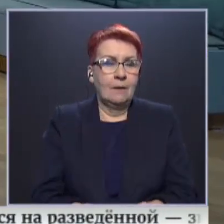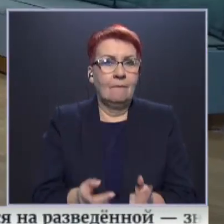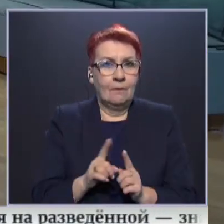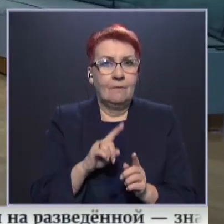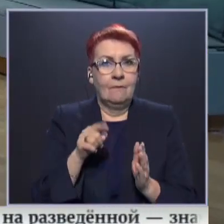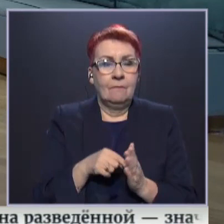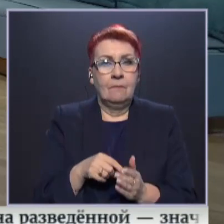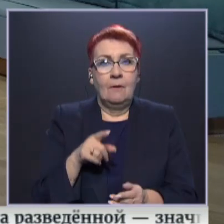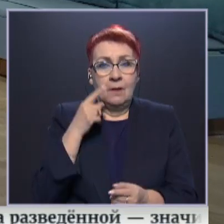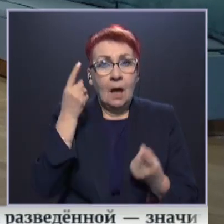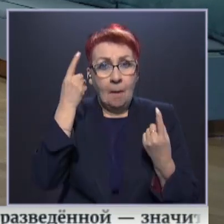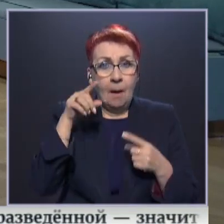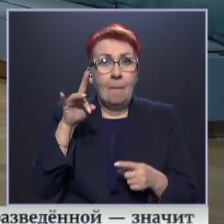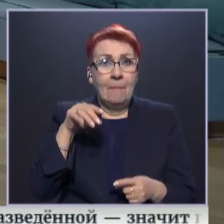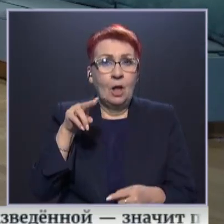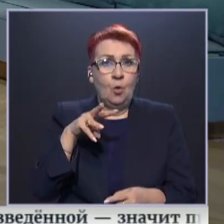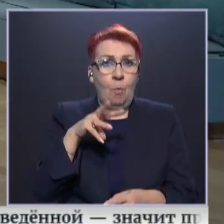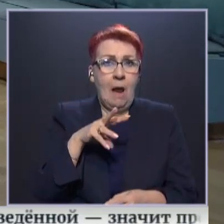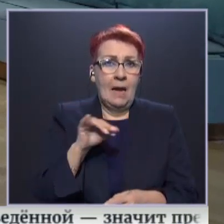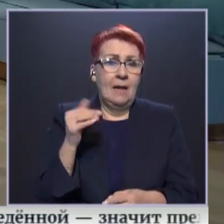Слово «придумали» немножко